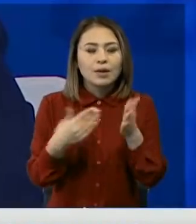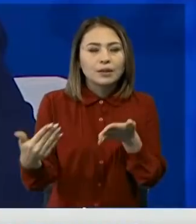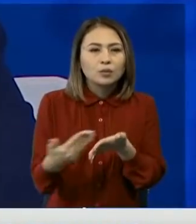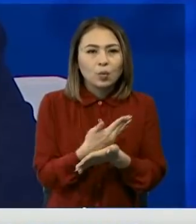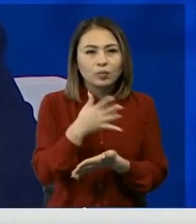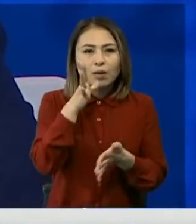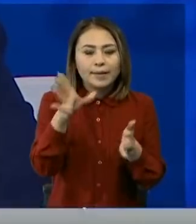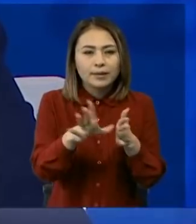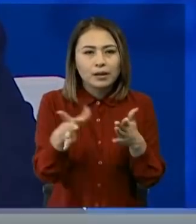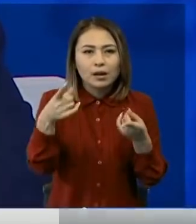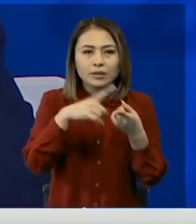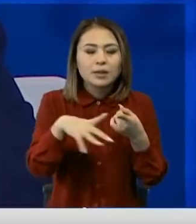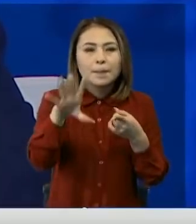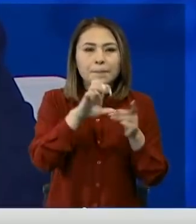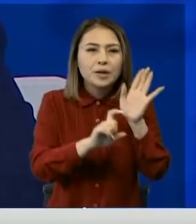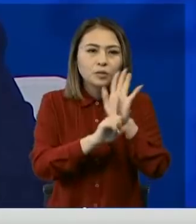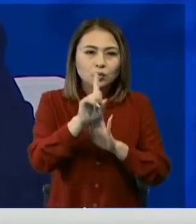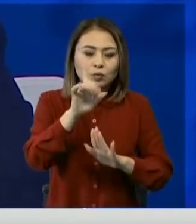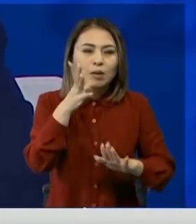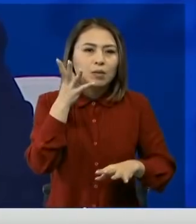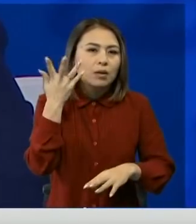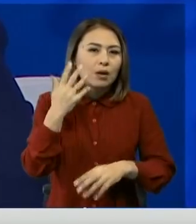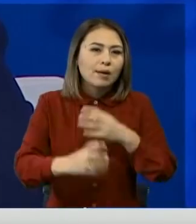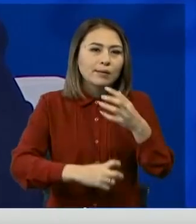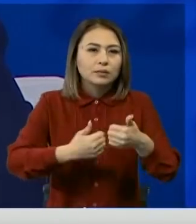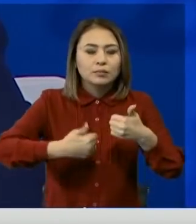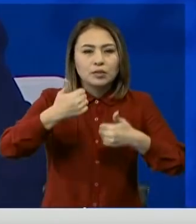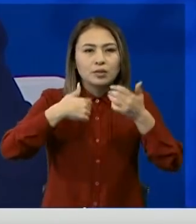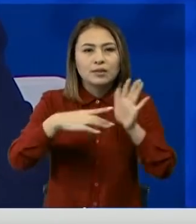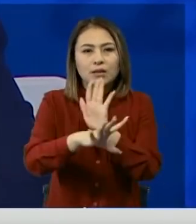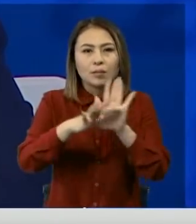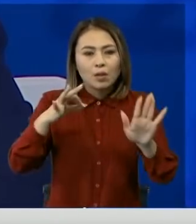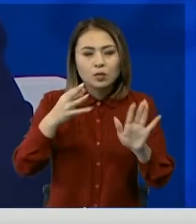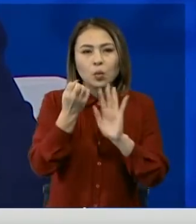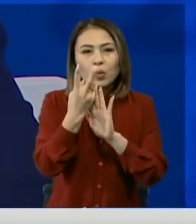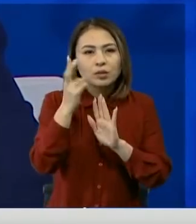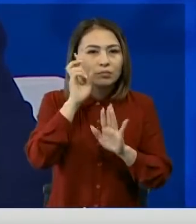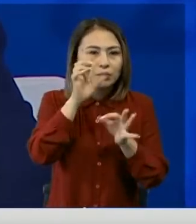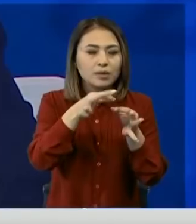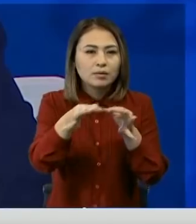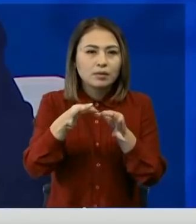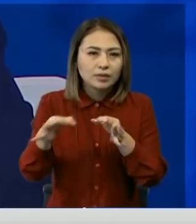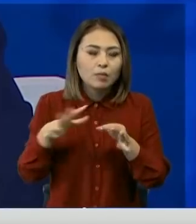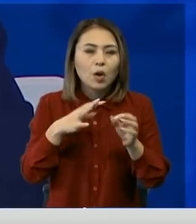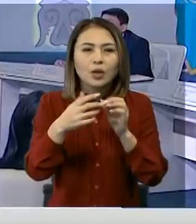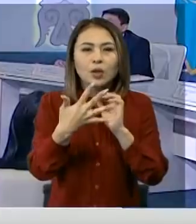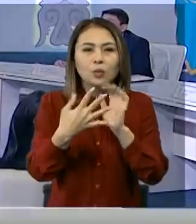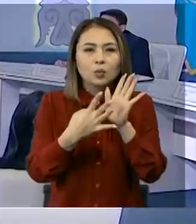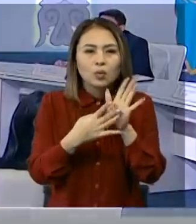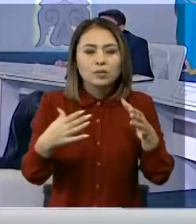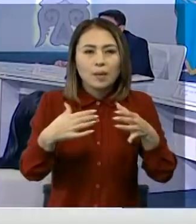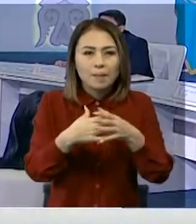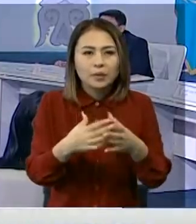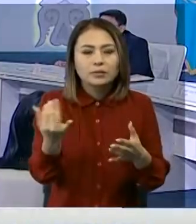Жаңартылған энергияға қатысты барлық жобаны халықаралық бәссауда арқылы таңдап аламыз. 12 мемлекеттен 59 компания